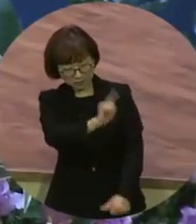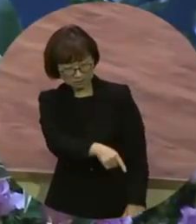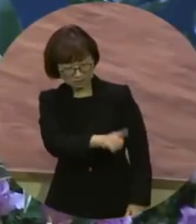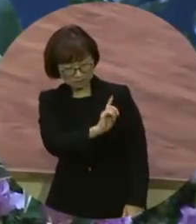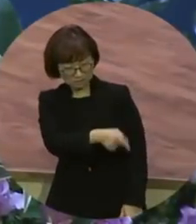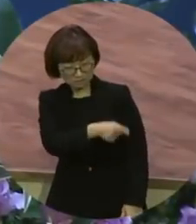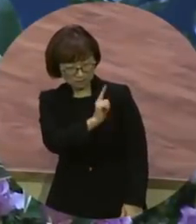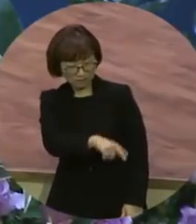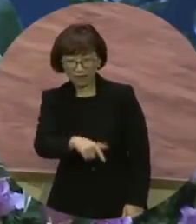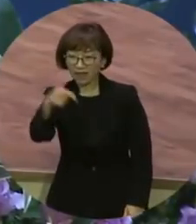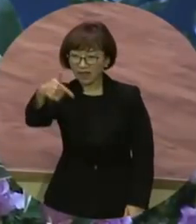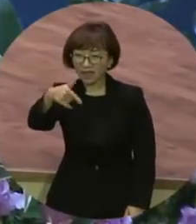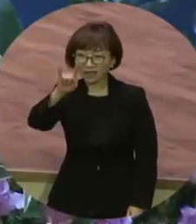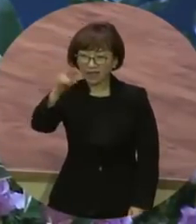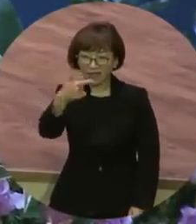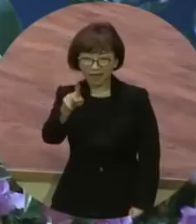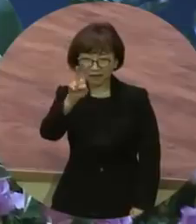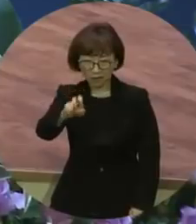애들은 개념이 없어요. 이래서.